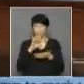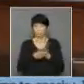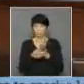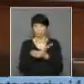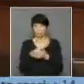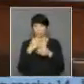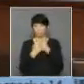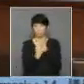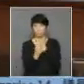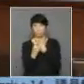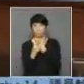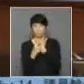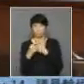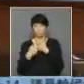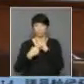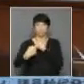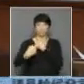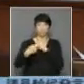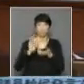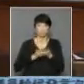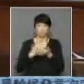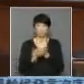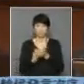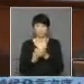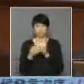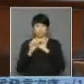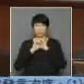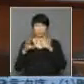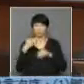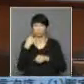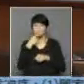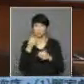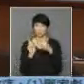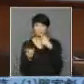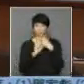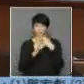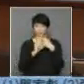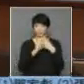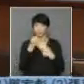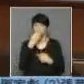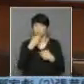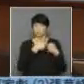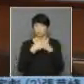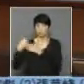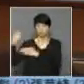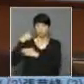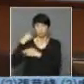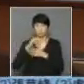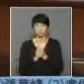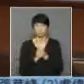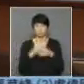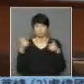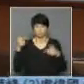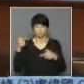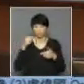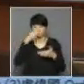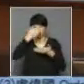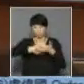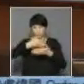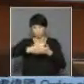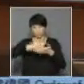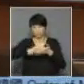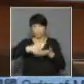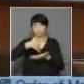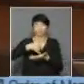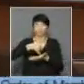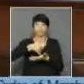是排在榜首，但報告就再次警告我們，香港的競爭力優勢已逐漸減弱，跟